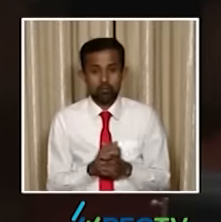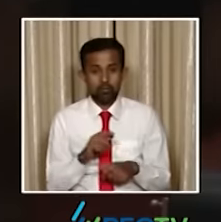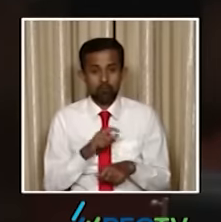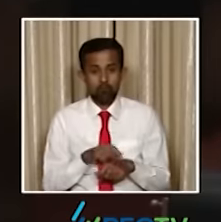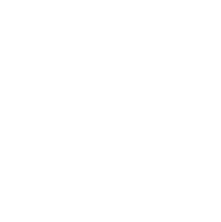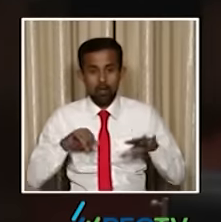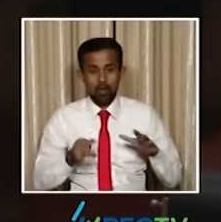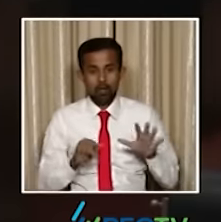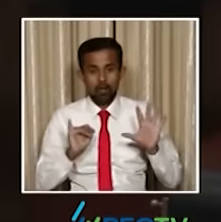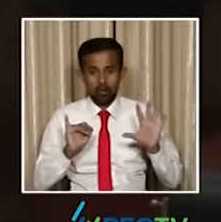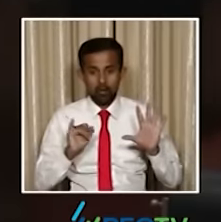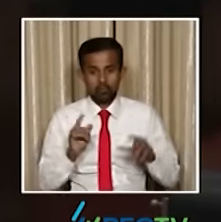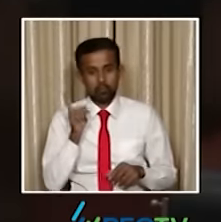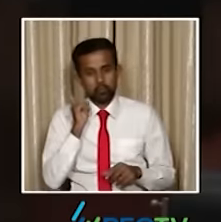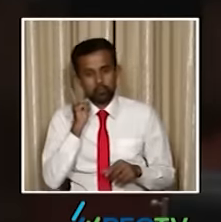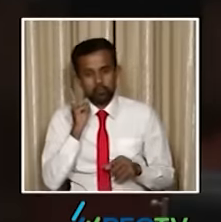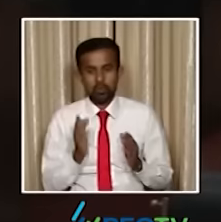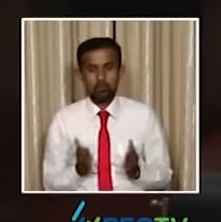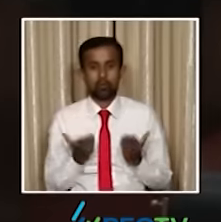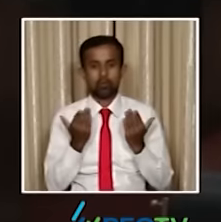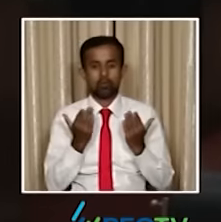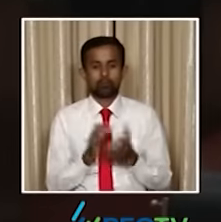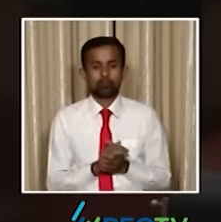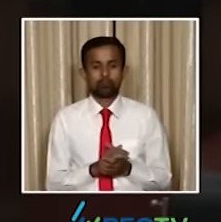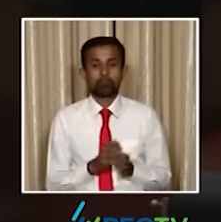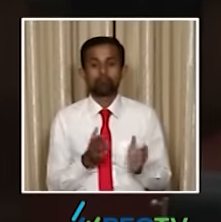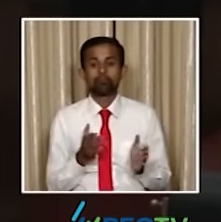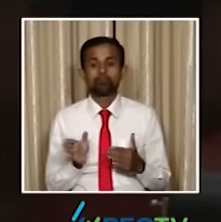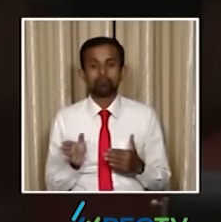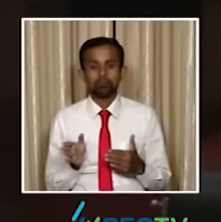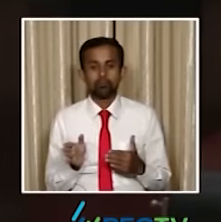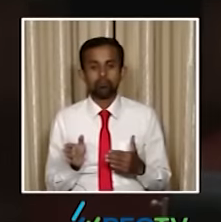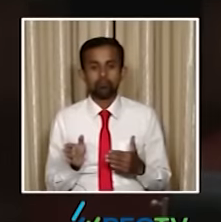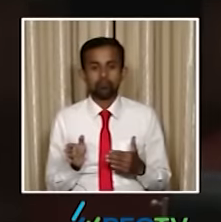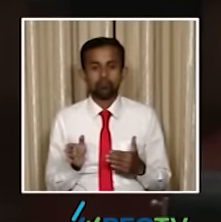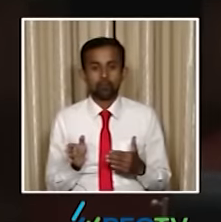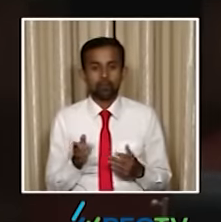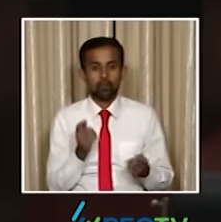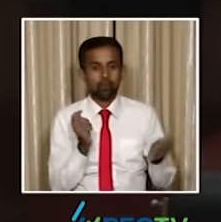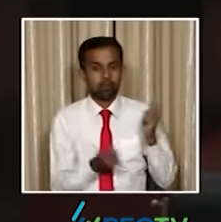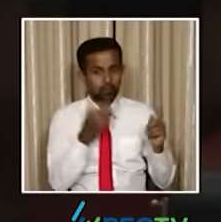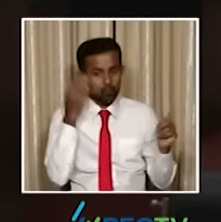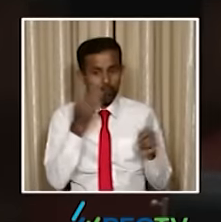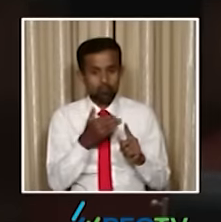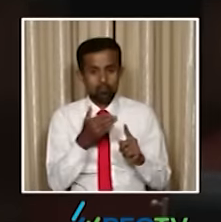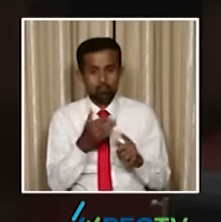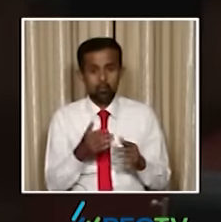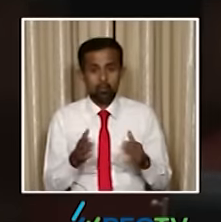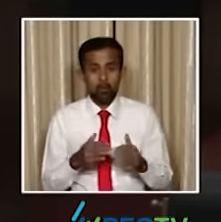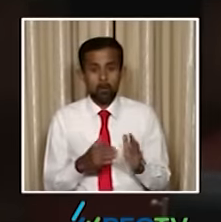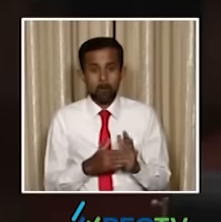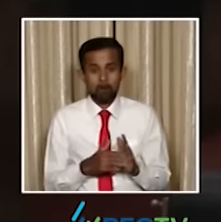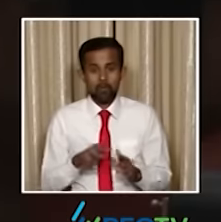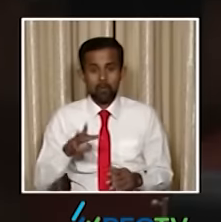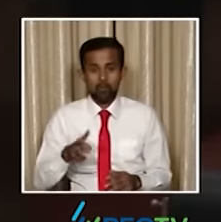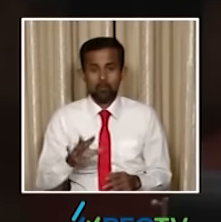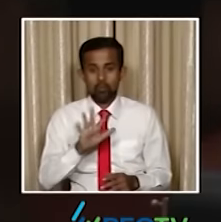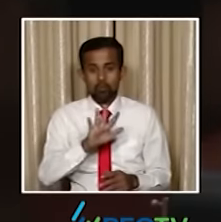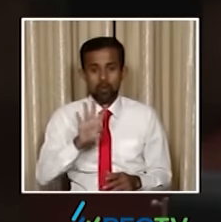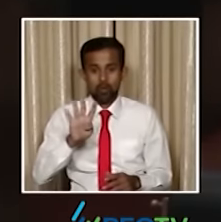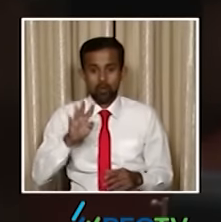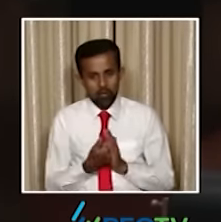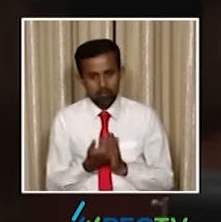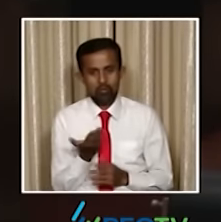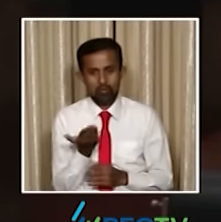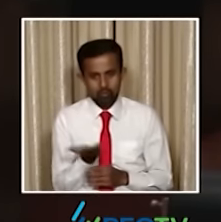මිනිත්තු 606ක් පරක්කු වෙලා පටන් අරගෙන තියෙන්නේ. ඊට අමතරව දරු කතානායකතුමනි මේ ක්‍රිකට් සම්බන්ධයෙන් තවත් මිනිත්තු 357ක